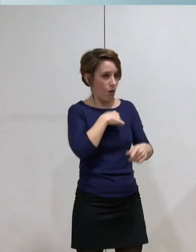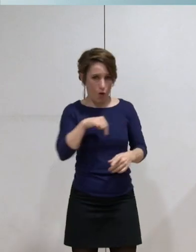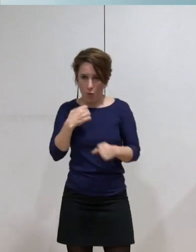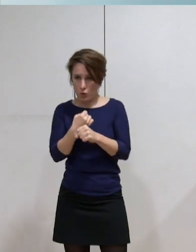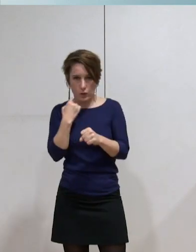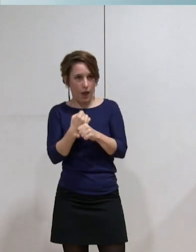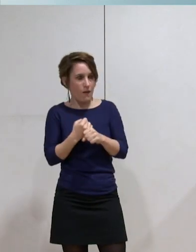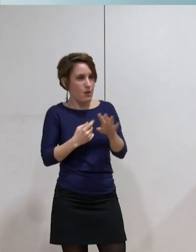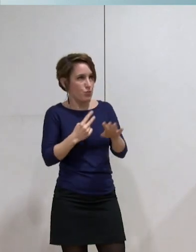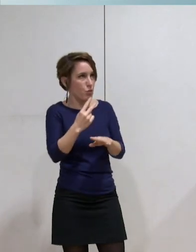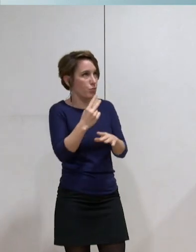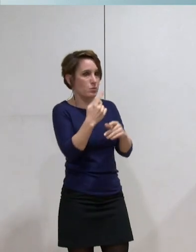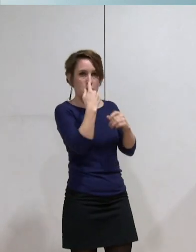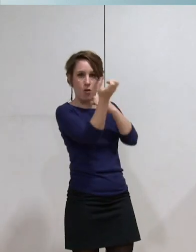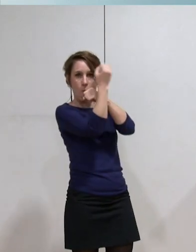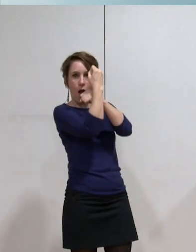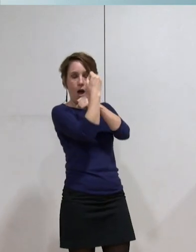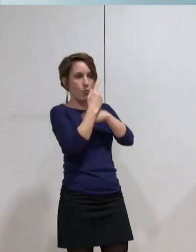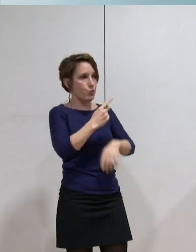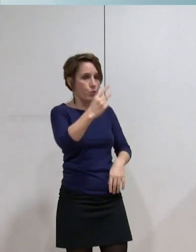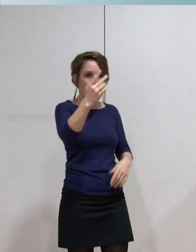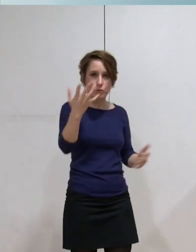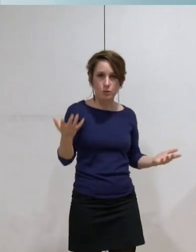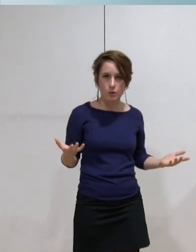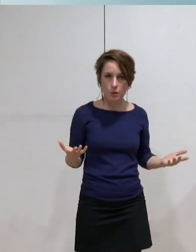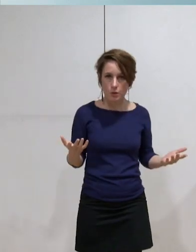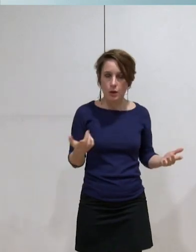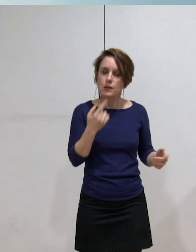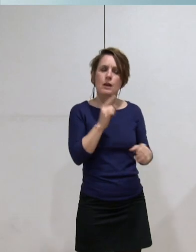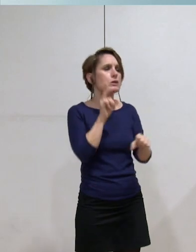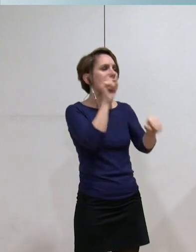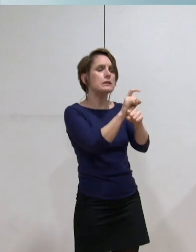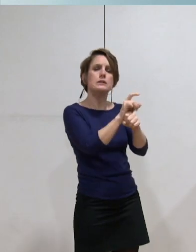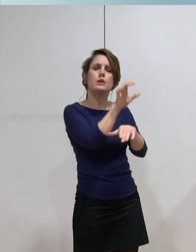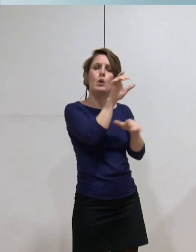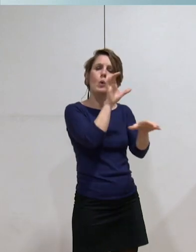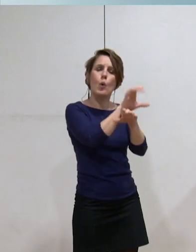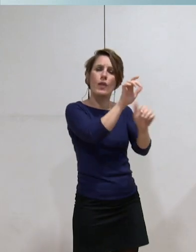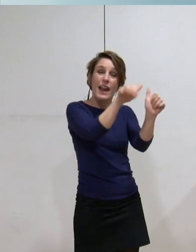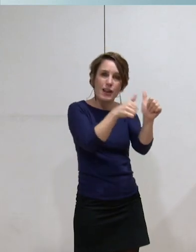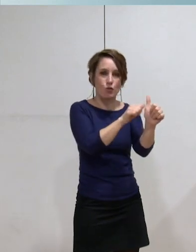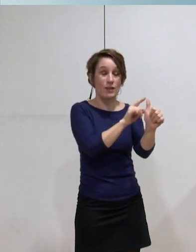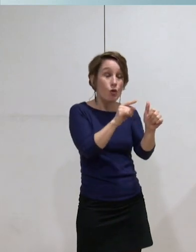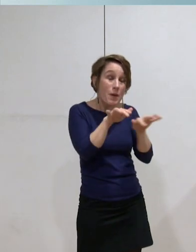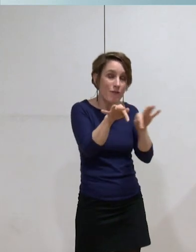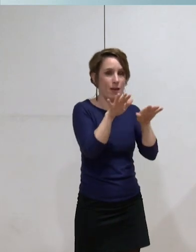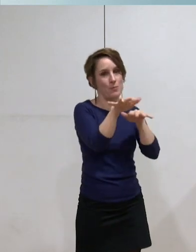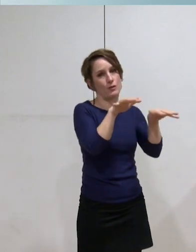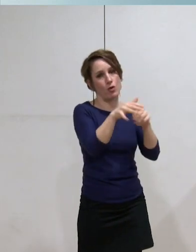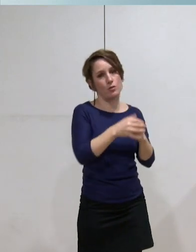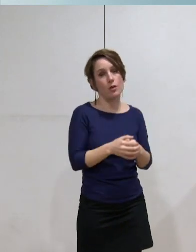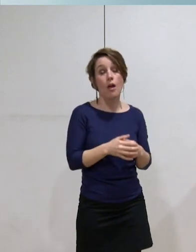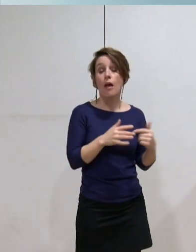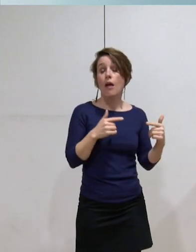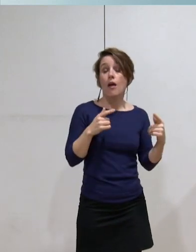plus ça n'est pas une mise en cause de l'adjointe mais bien de la méthode de travail enfin un dialogue social qui est en panne depuis